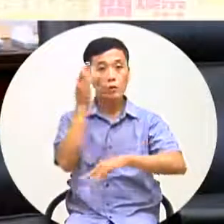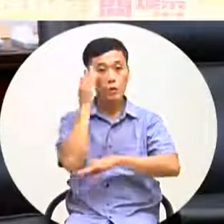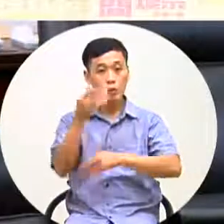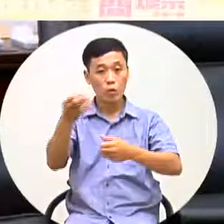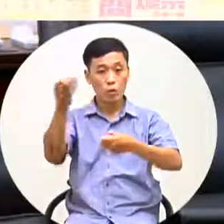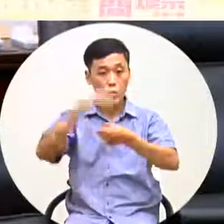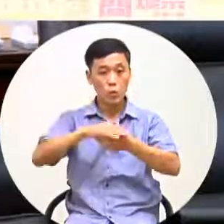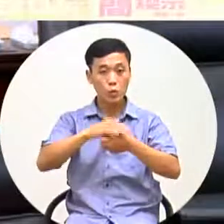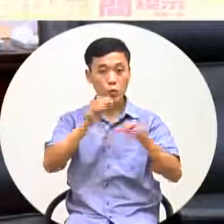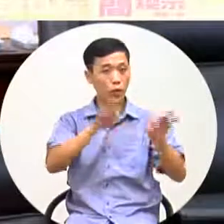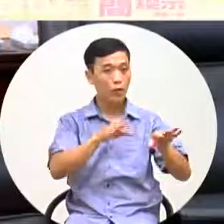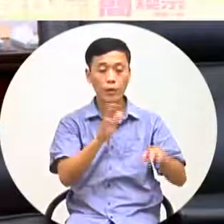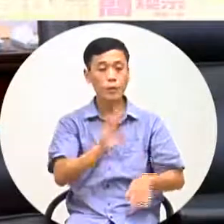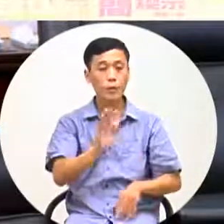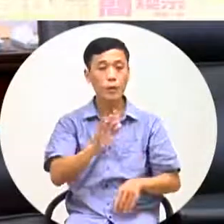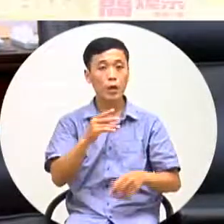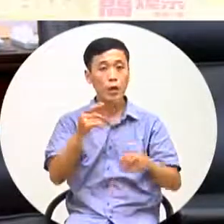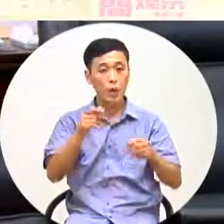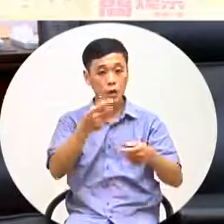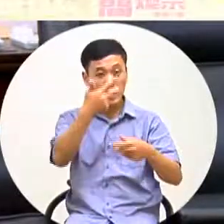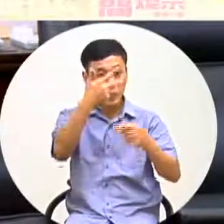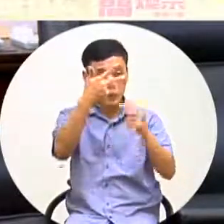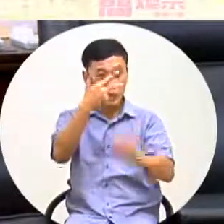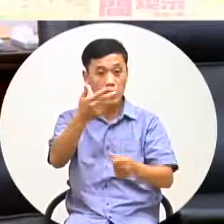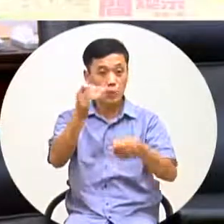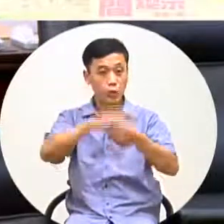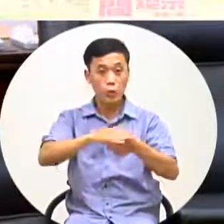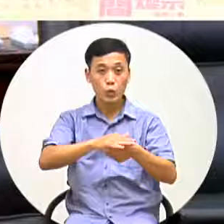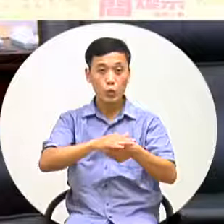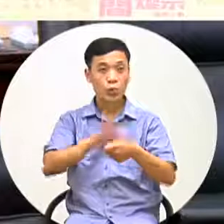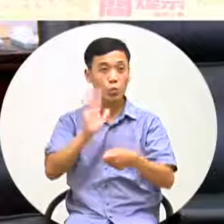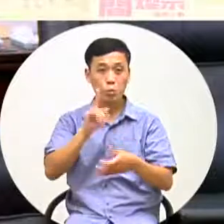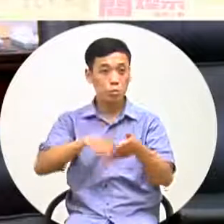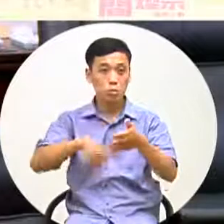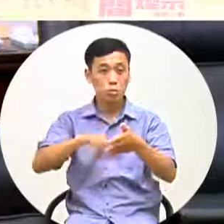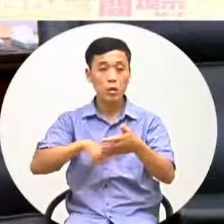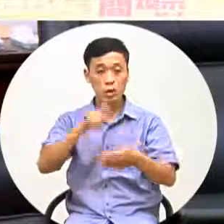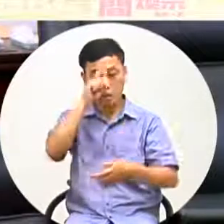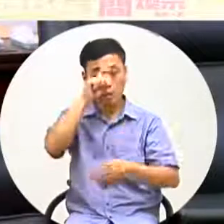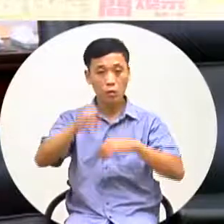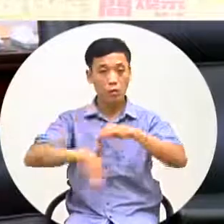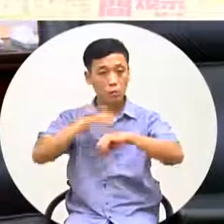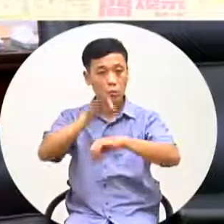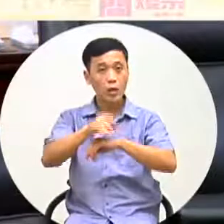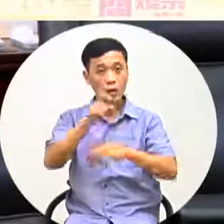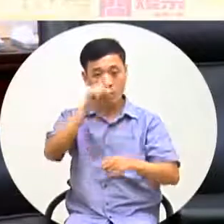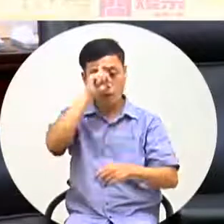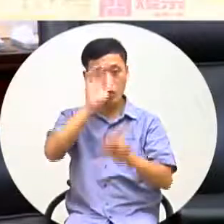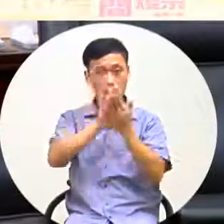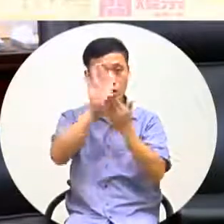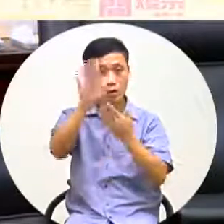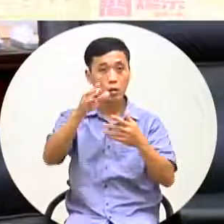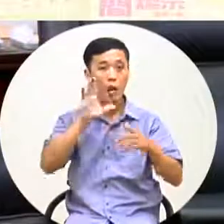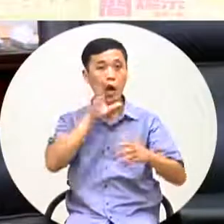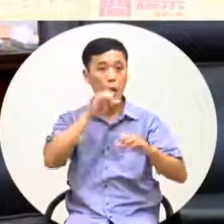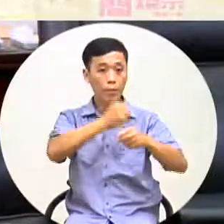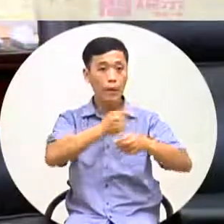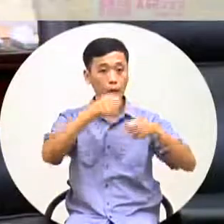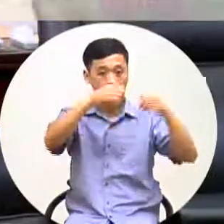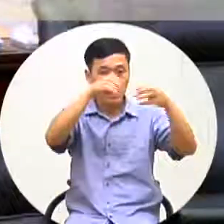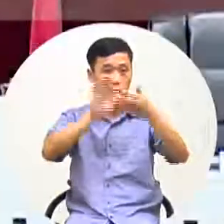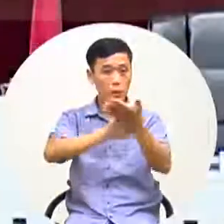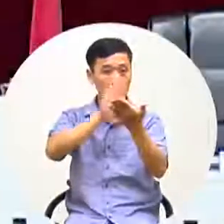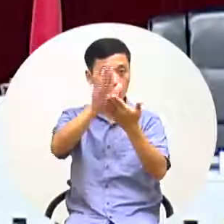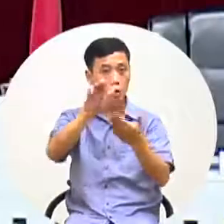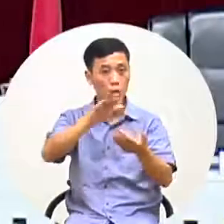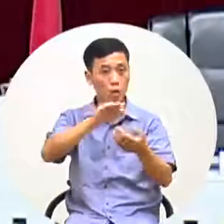那我们也期待从这样的一个投资下去，未来整个哈马星会越来越好。好，谢谢主席。 好，谢谢简议